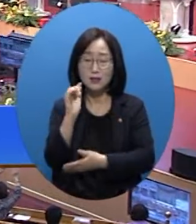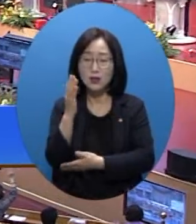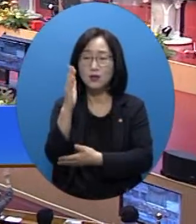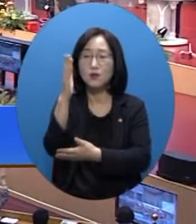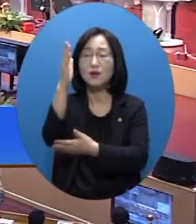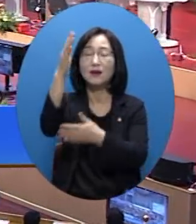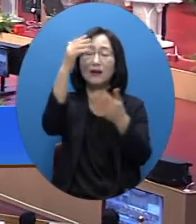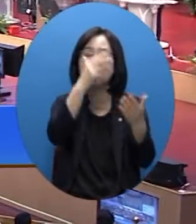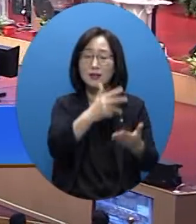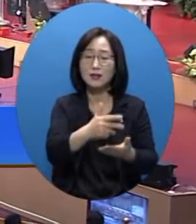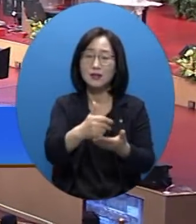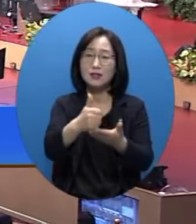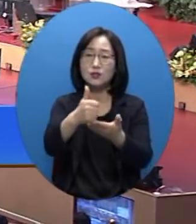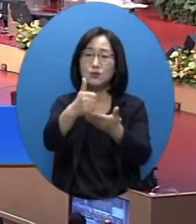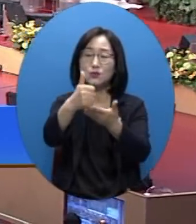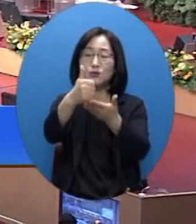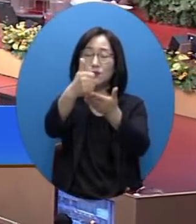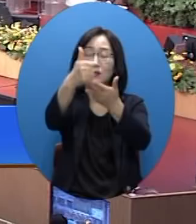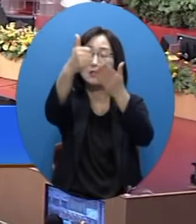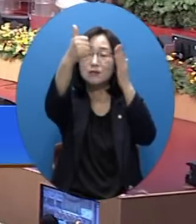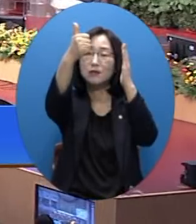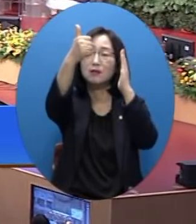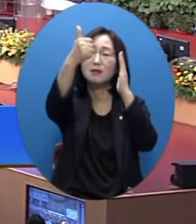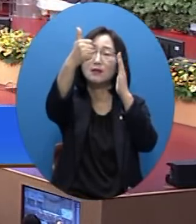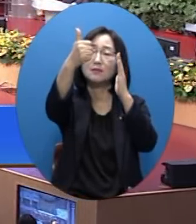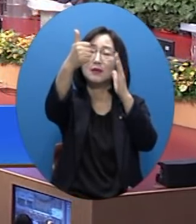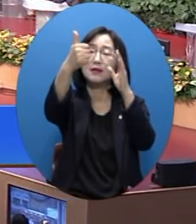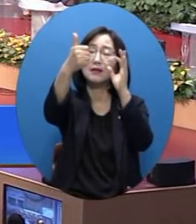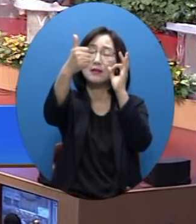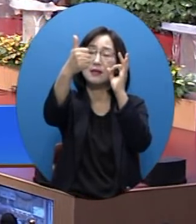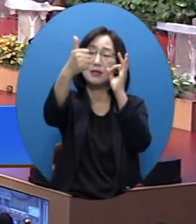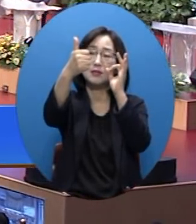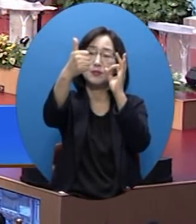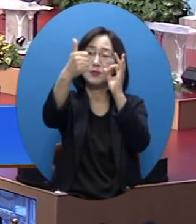내가 영광의 주님을